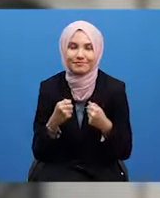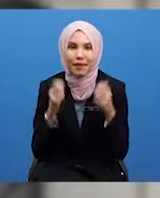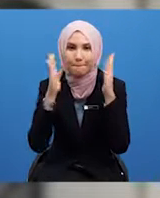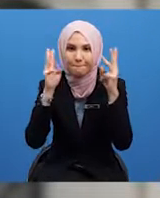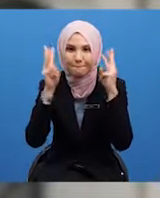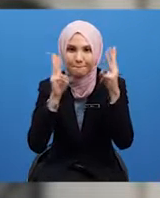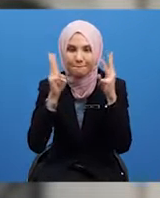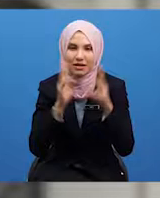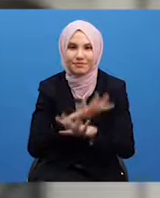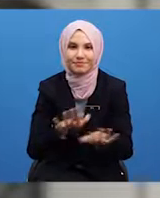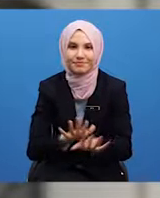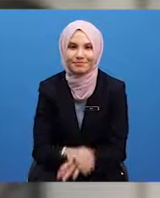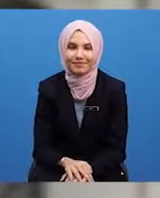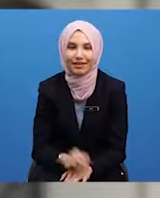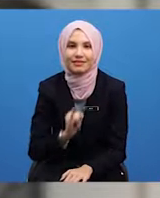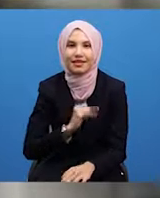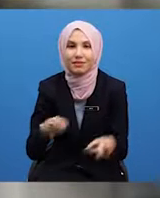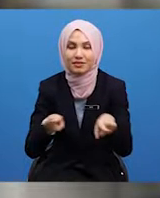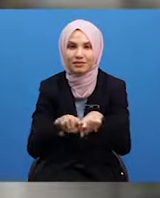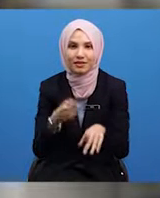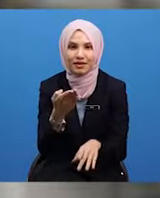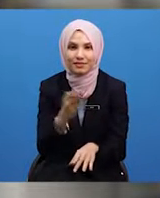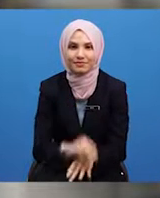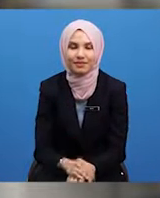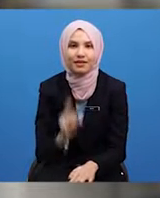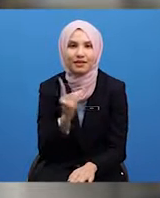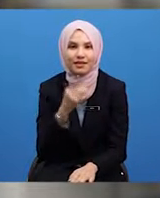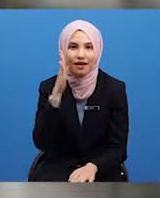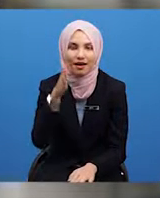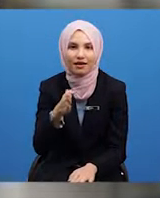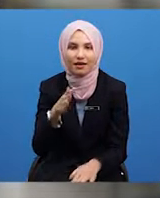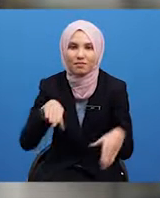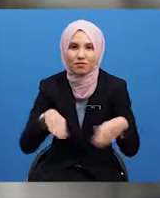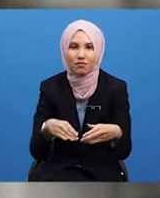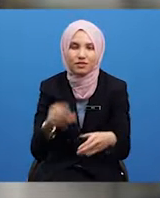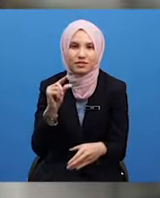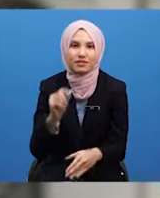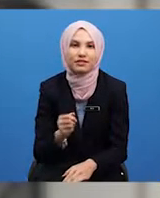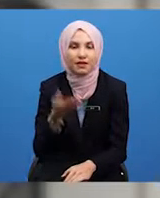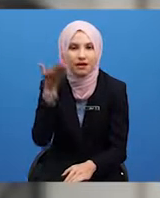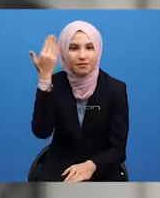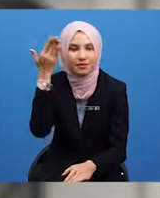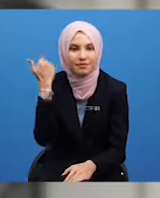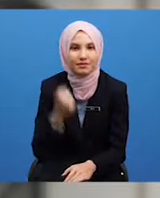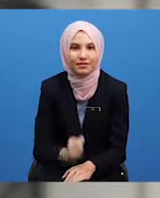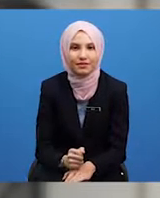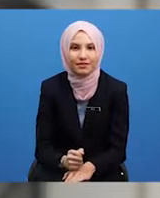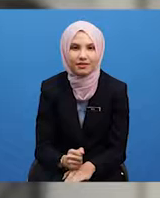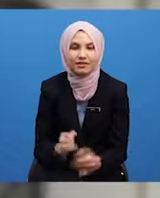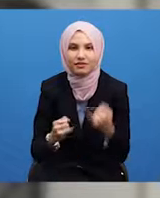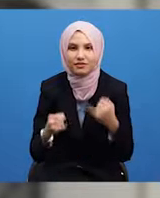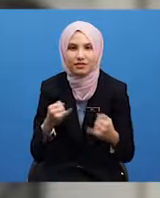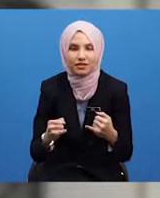bimbang. Saya bersama anda. Kita akan buat sedikit imbas kembali jika anda belum